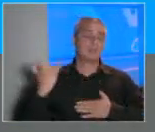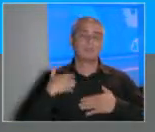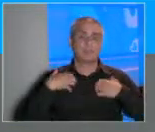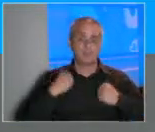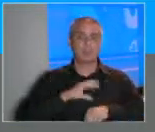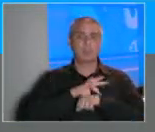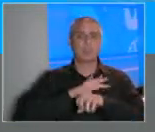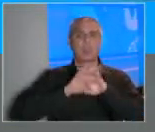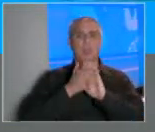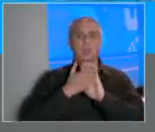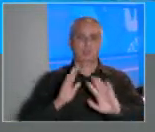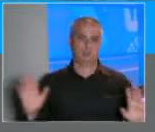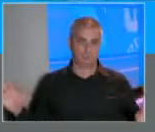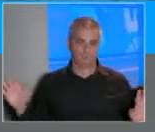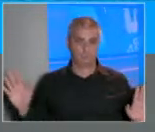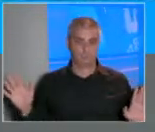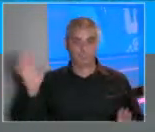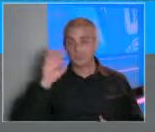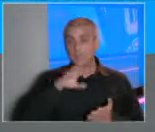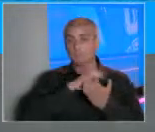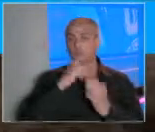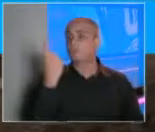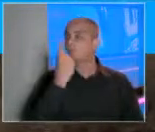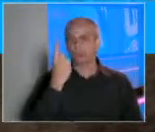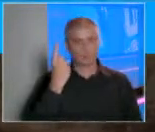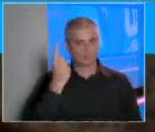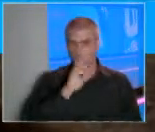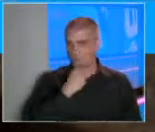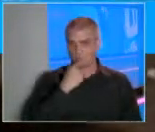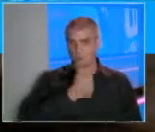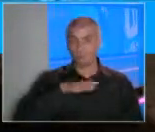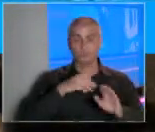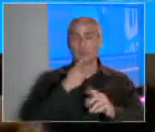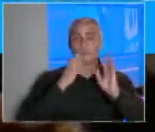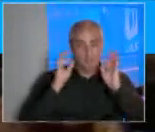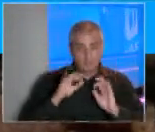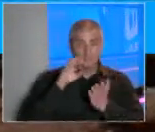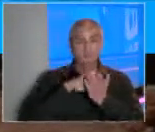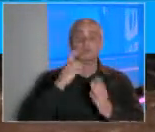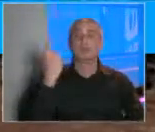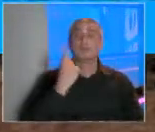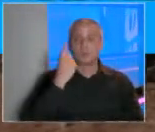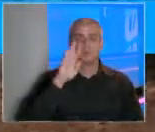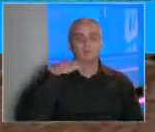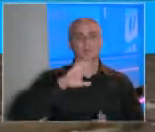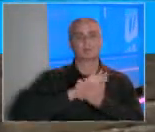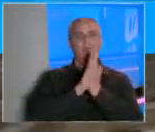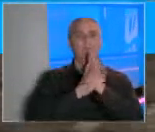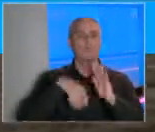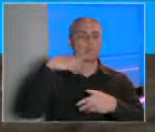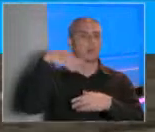ביטחונית, ניהולית, כל מה שמסדר. גם יישובים מבודדים לא יהיו, ראש הממשלה ציין במפורש, שהיישובים מבודדים יהפכו